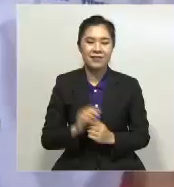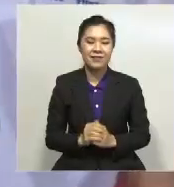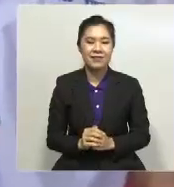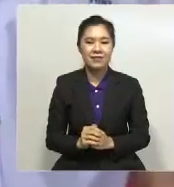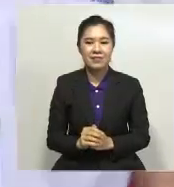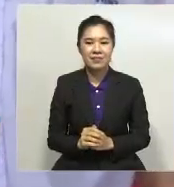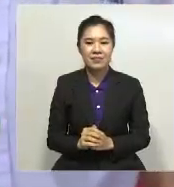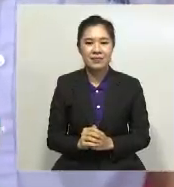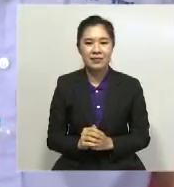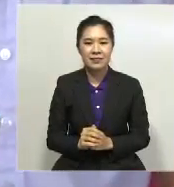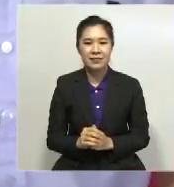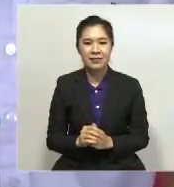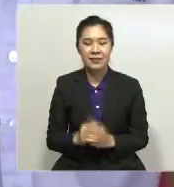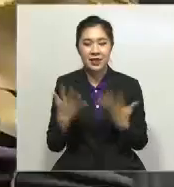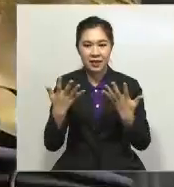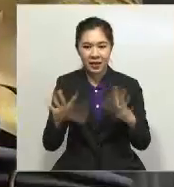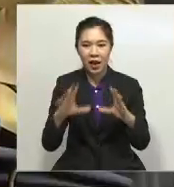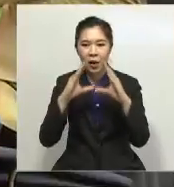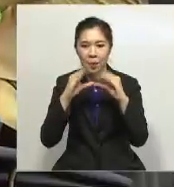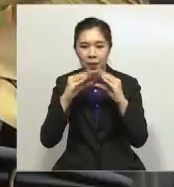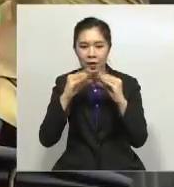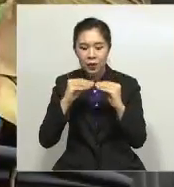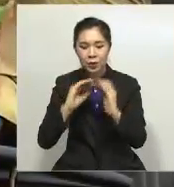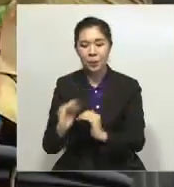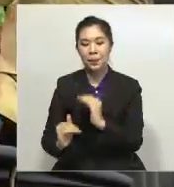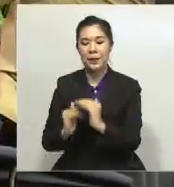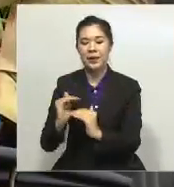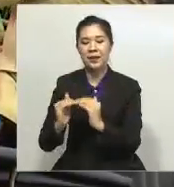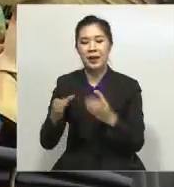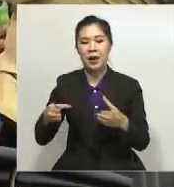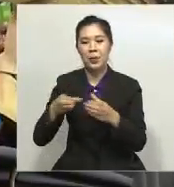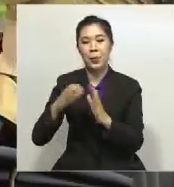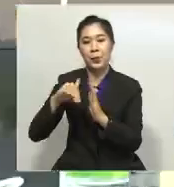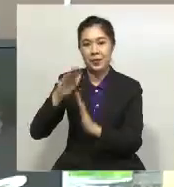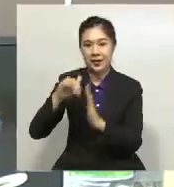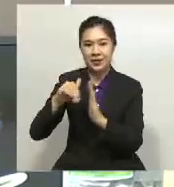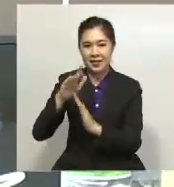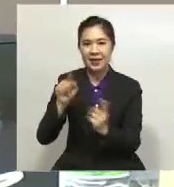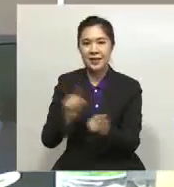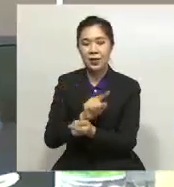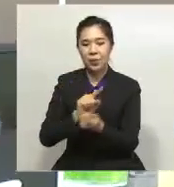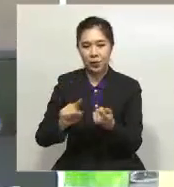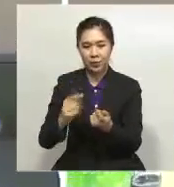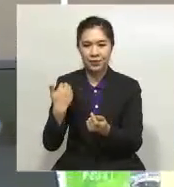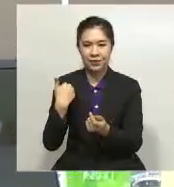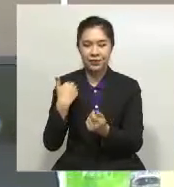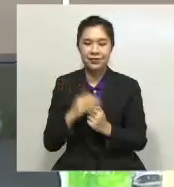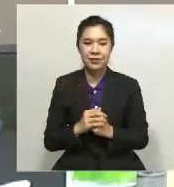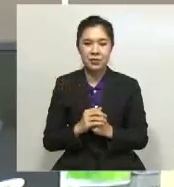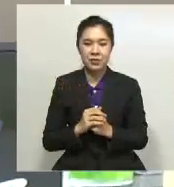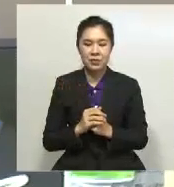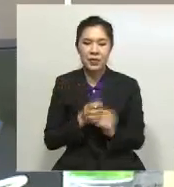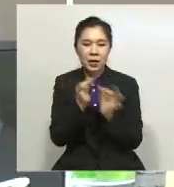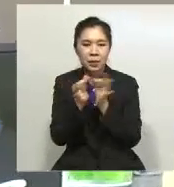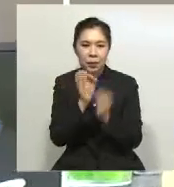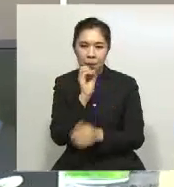จากนั้นนะคะเป็นการประชุมการพัฒนาเศรษฐกิจและสังคมกลุ่มจังหวัดภาคเหนือตอนล่าง2นายกรัฐมนตรีกล่าวก่อนการประ